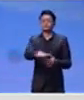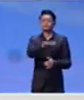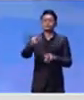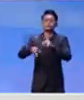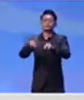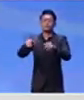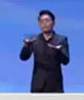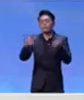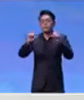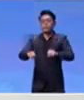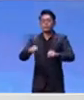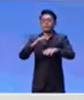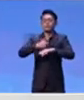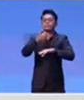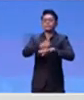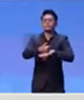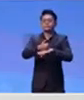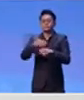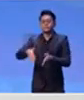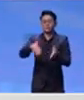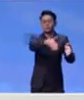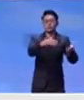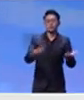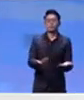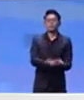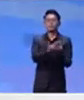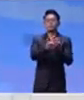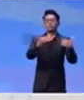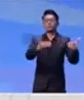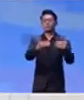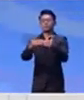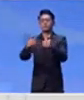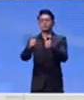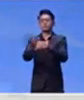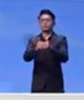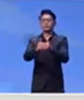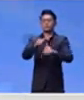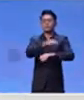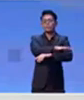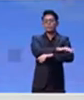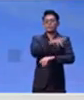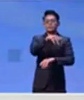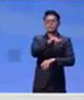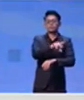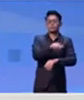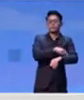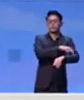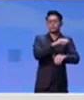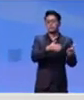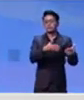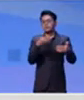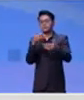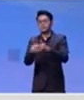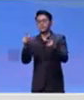ada pembinaan laluan baharu yang menghubungkan di antara Pasir Panjang ke Kampung Pulau Redang.